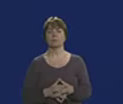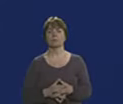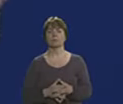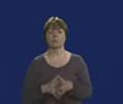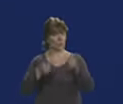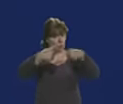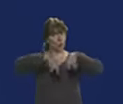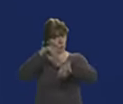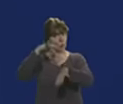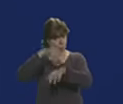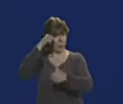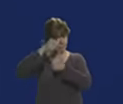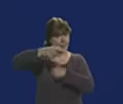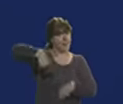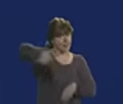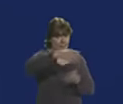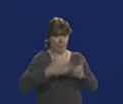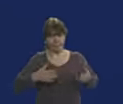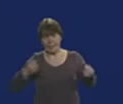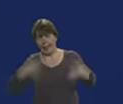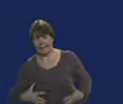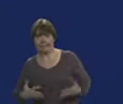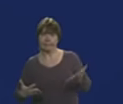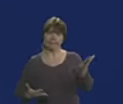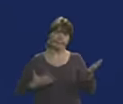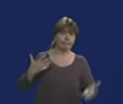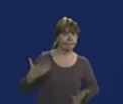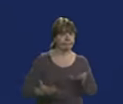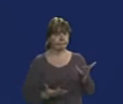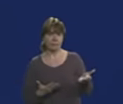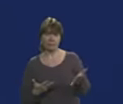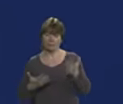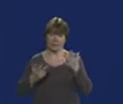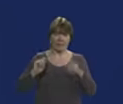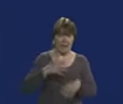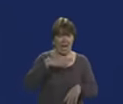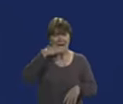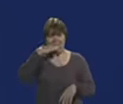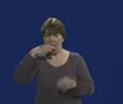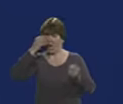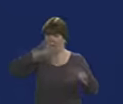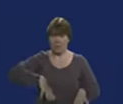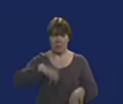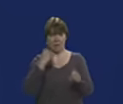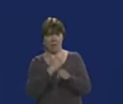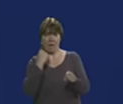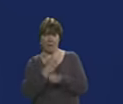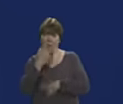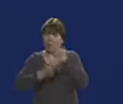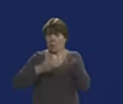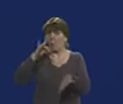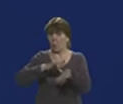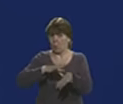Vous avez tous connu des moments où vous avez failli mettre un genou à terre. Peut-être même que vous l'avez